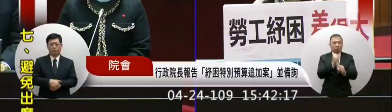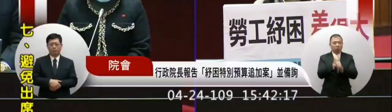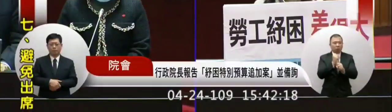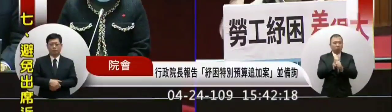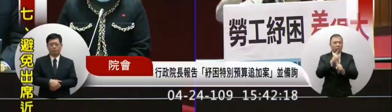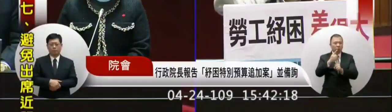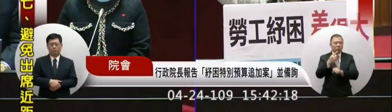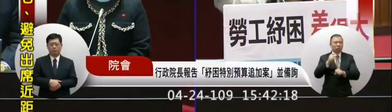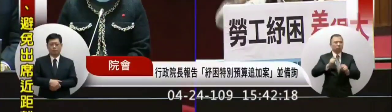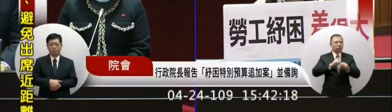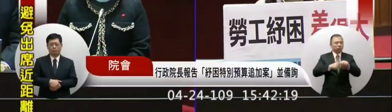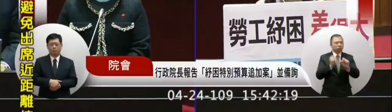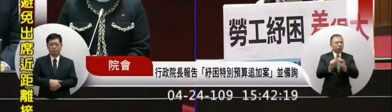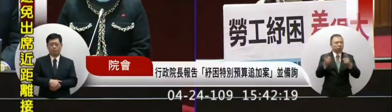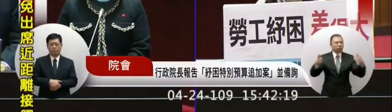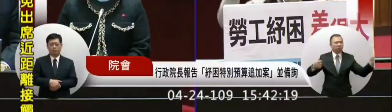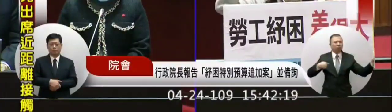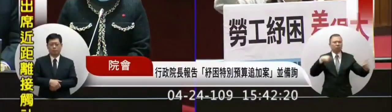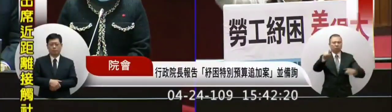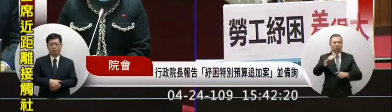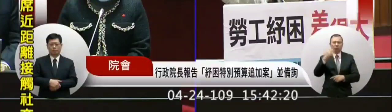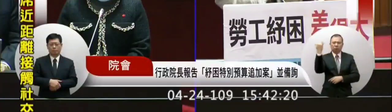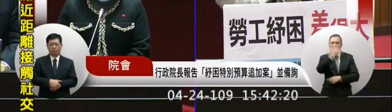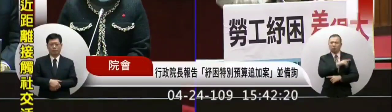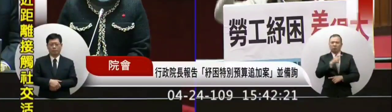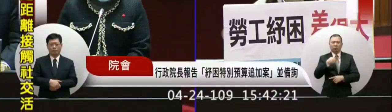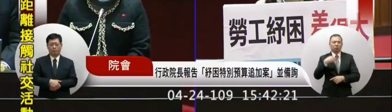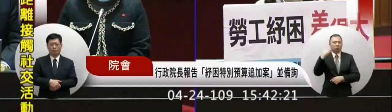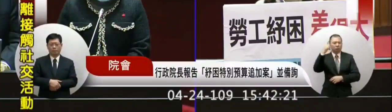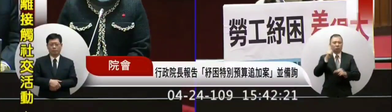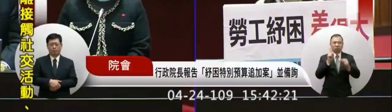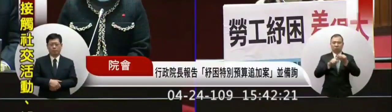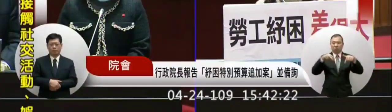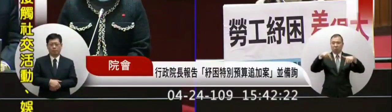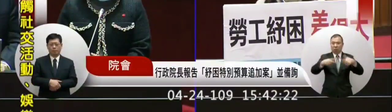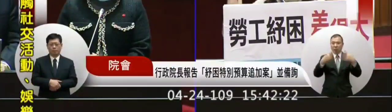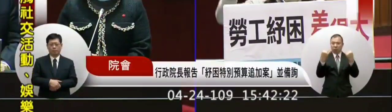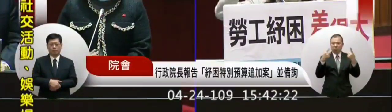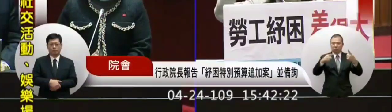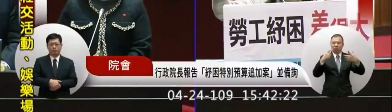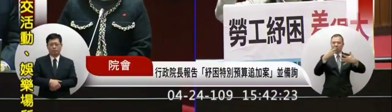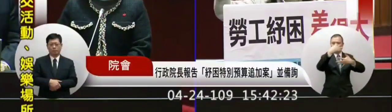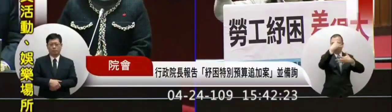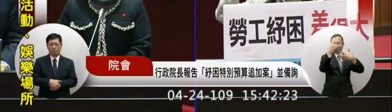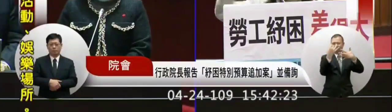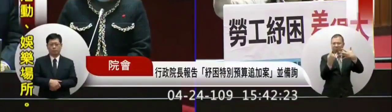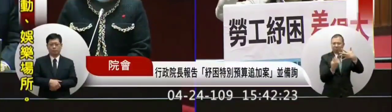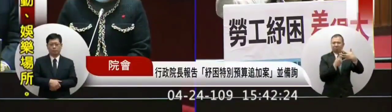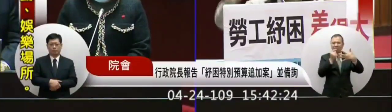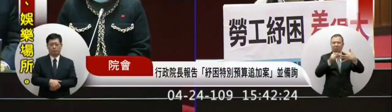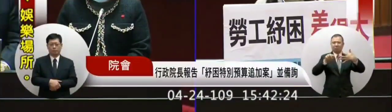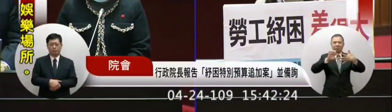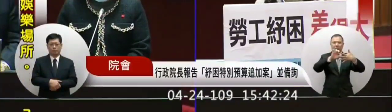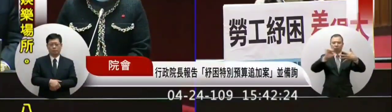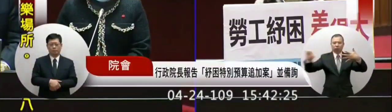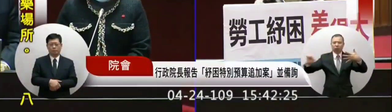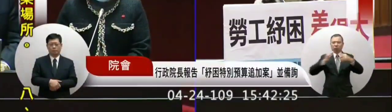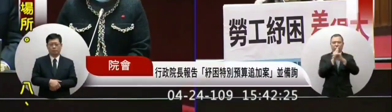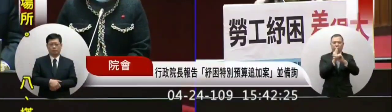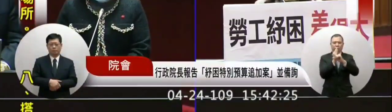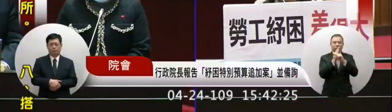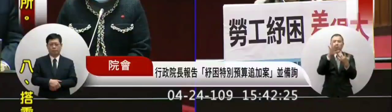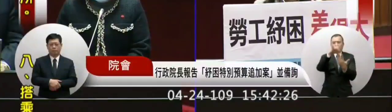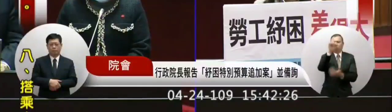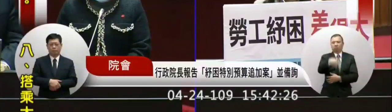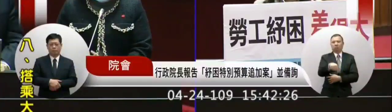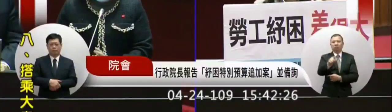我真的比较建议用中位数，拉到35000中位数，然后来看怎么样来照顾更多应该被照